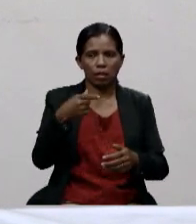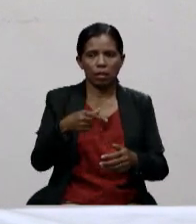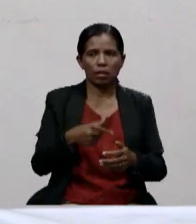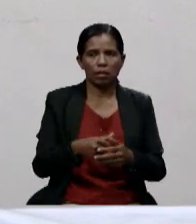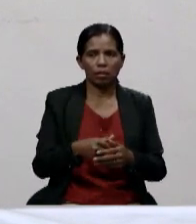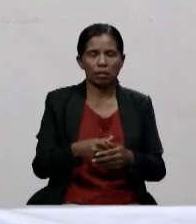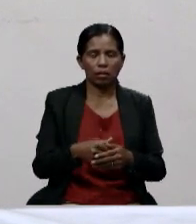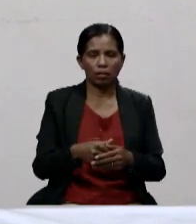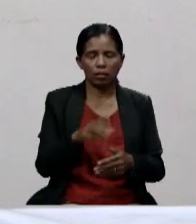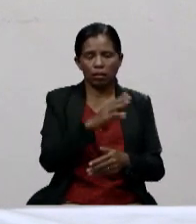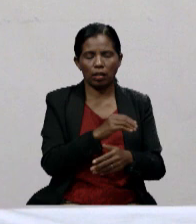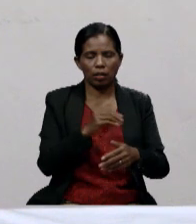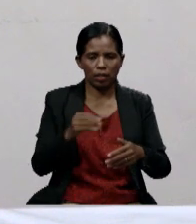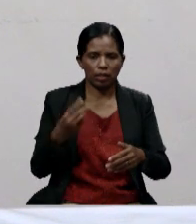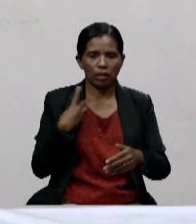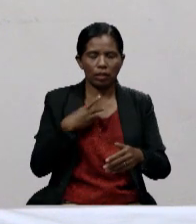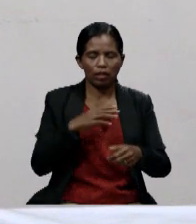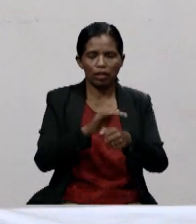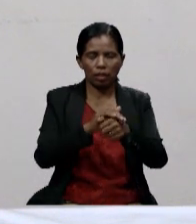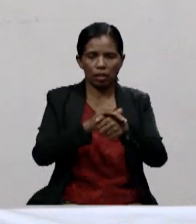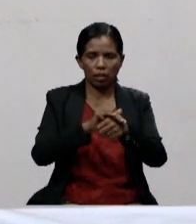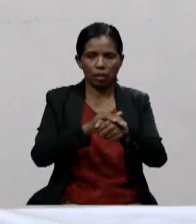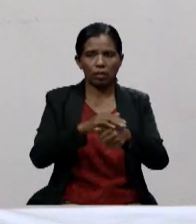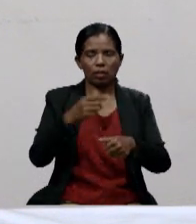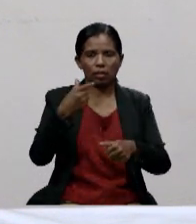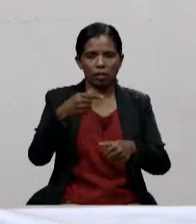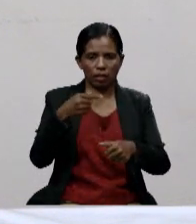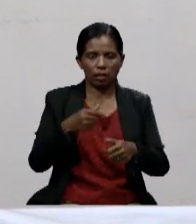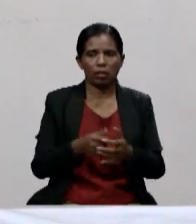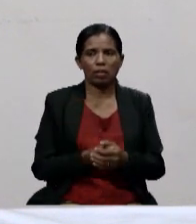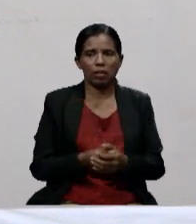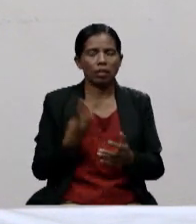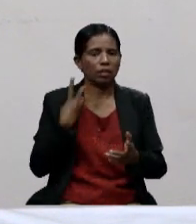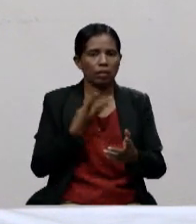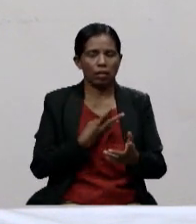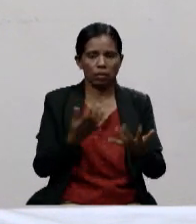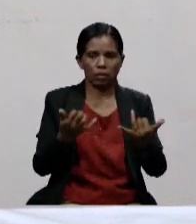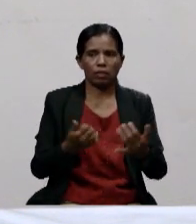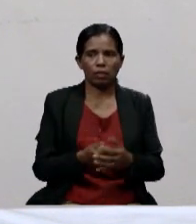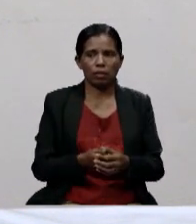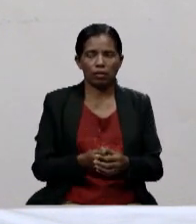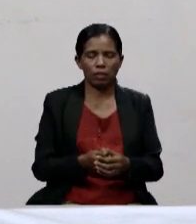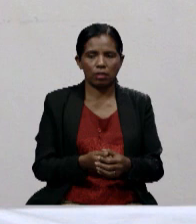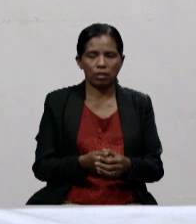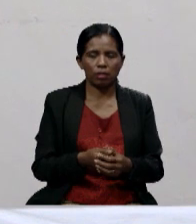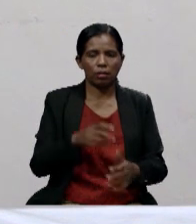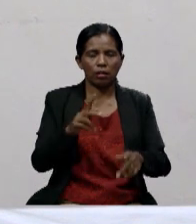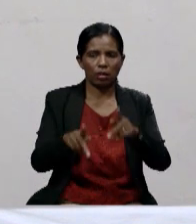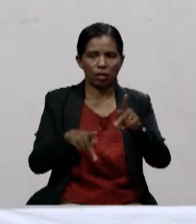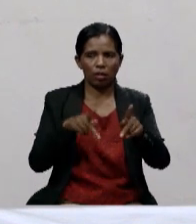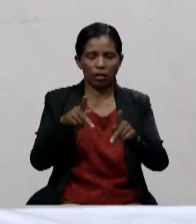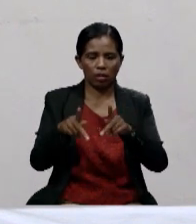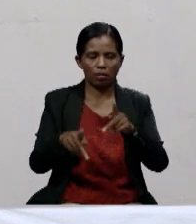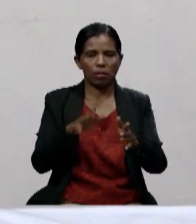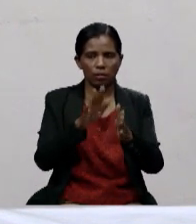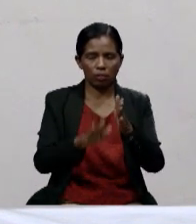Modok. Nebe kemos ita hetan di Timor mes agora da daun ninia espesies populasaun ne menos